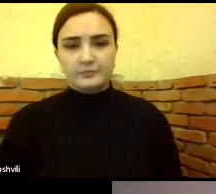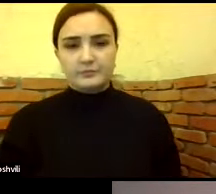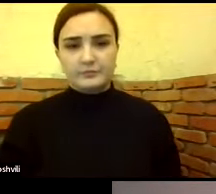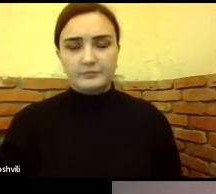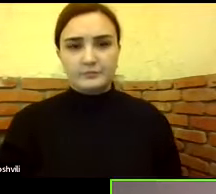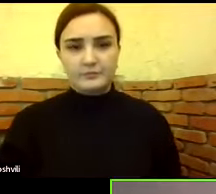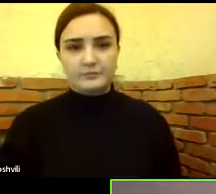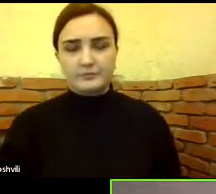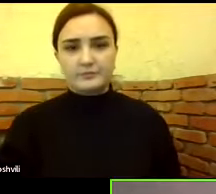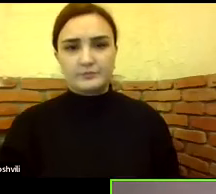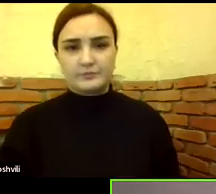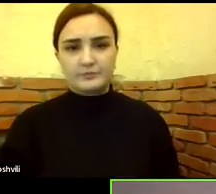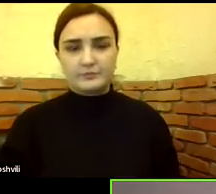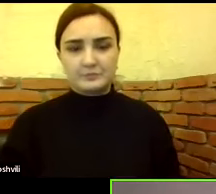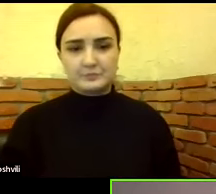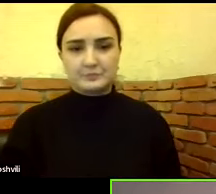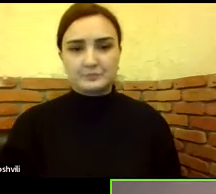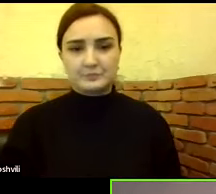კიდე გეთანხმები მაგაში.